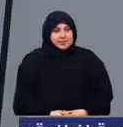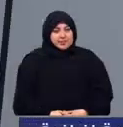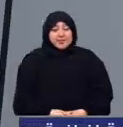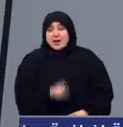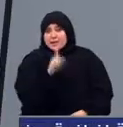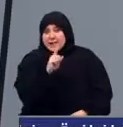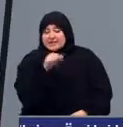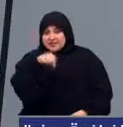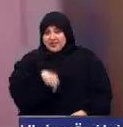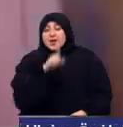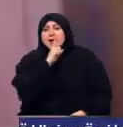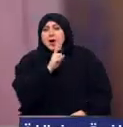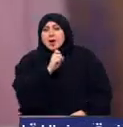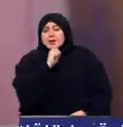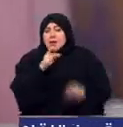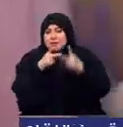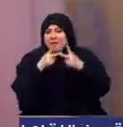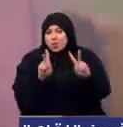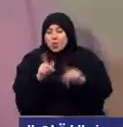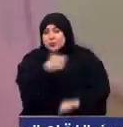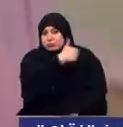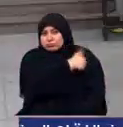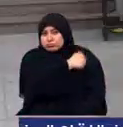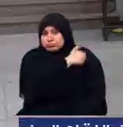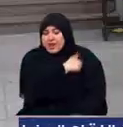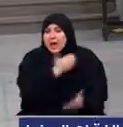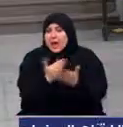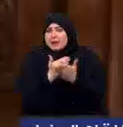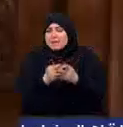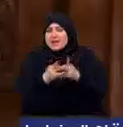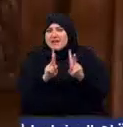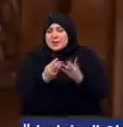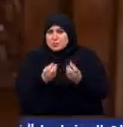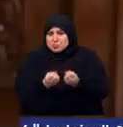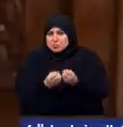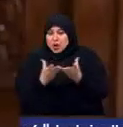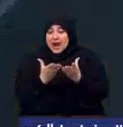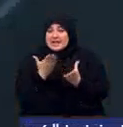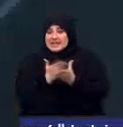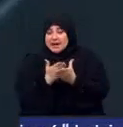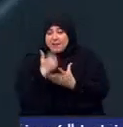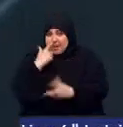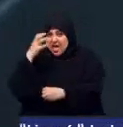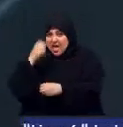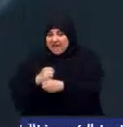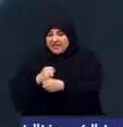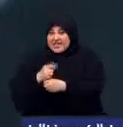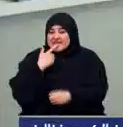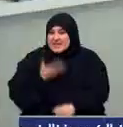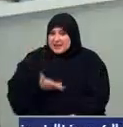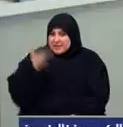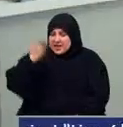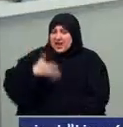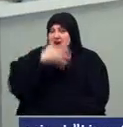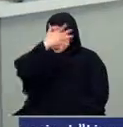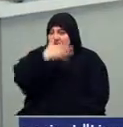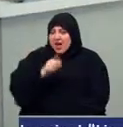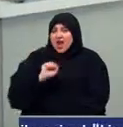وقد شرعت دولة قطر في إطلاق حملة التطعيم مبكراً لحماية الفئات الأكثر عرضة أولاً، ويؤكد